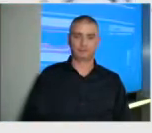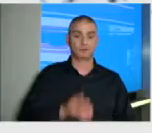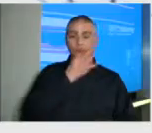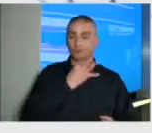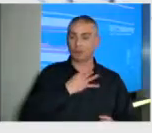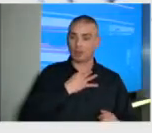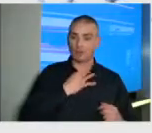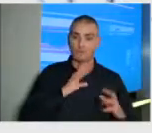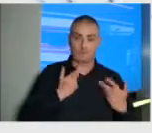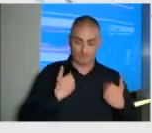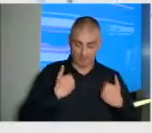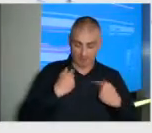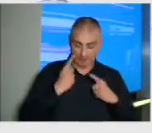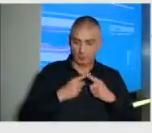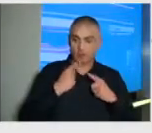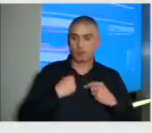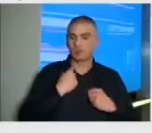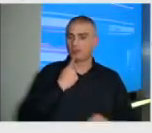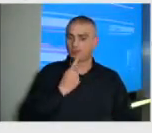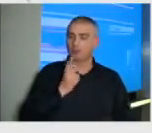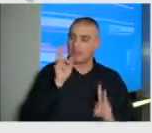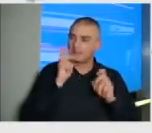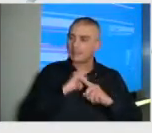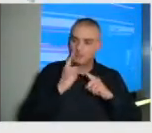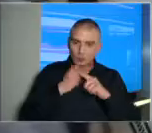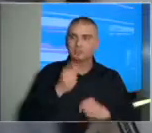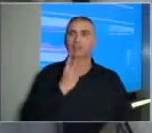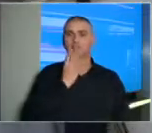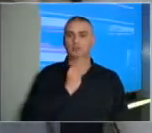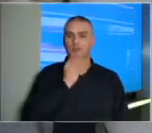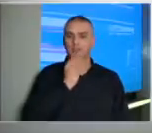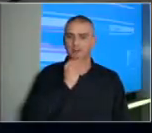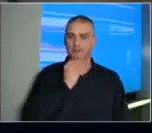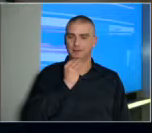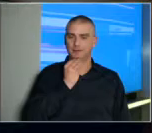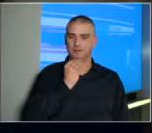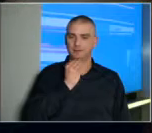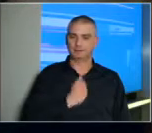כששואלים אותי מה אני בדיוק, אני חושב שההגדרה הכי מדויקת זה יהודי.